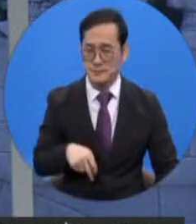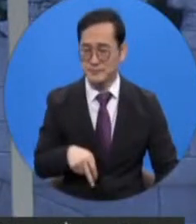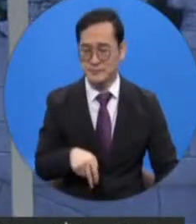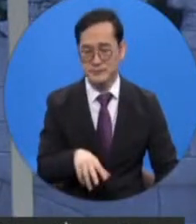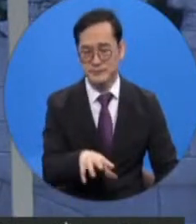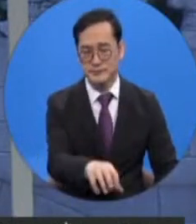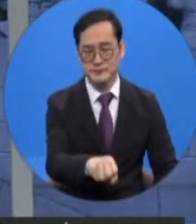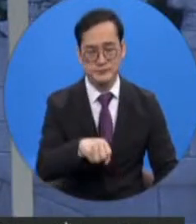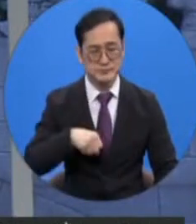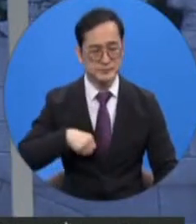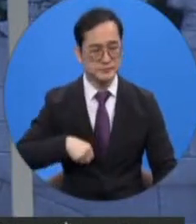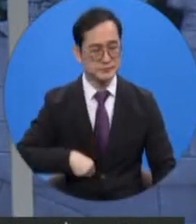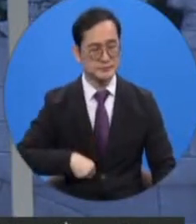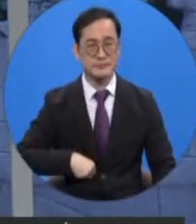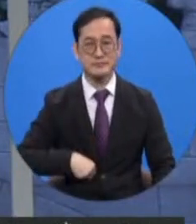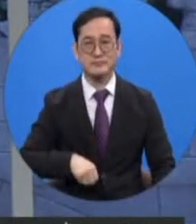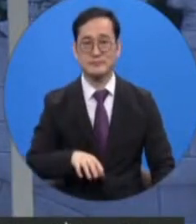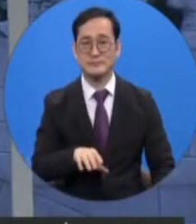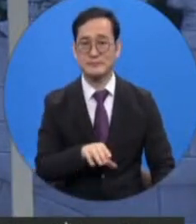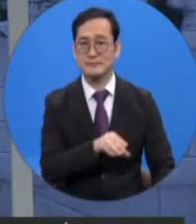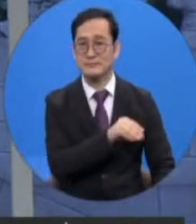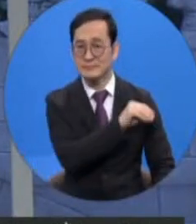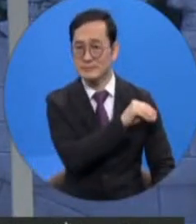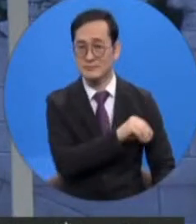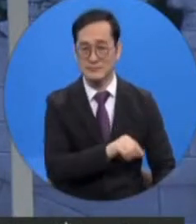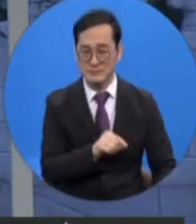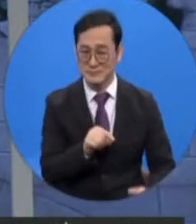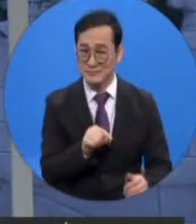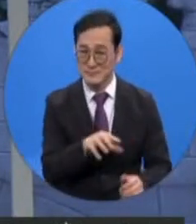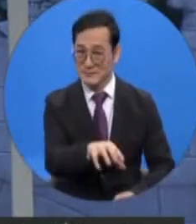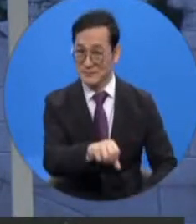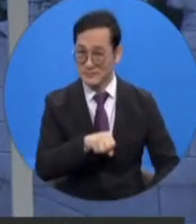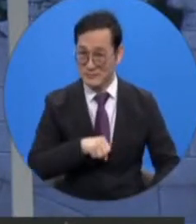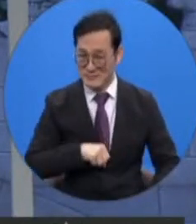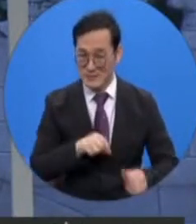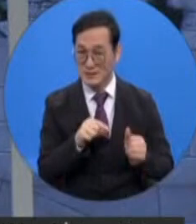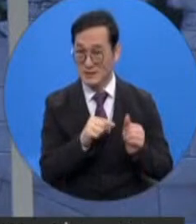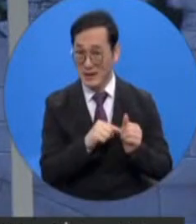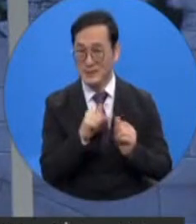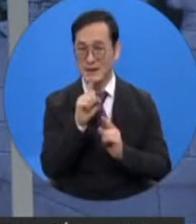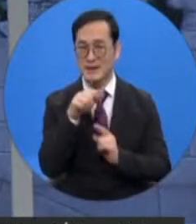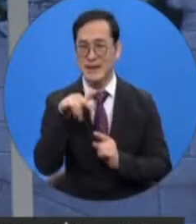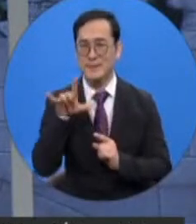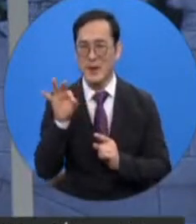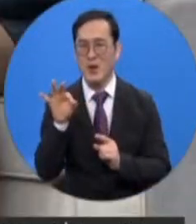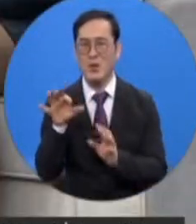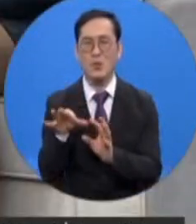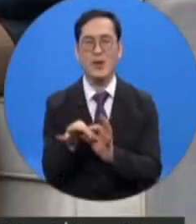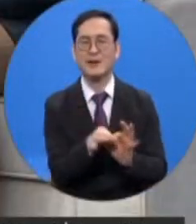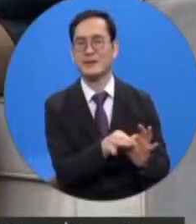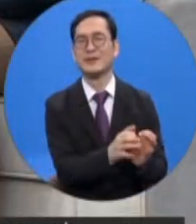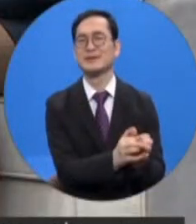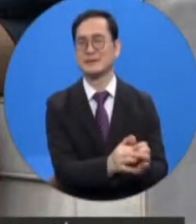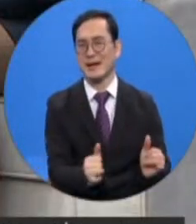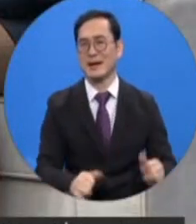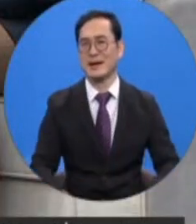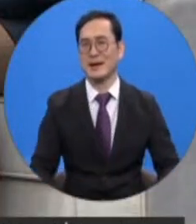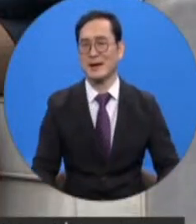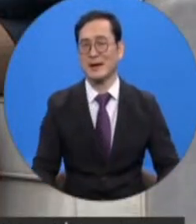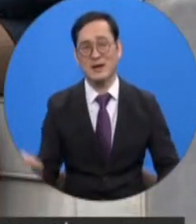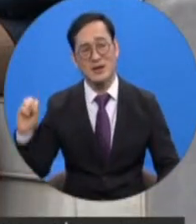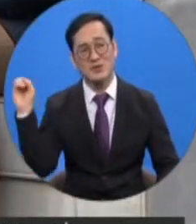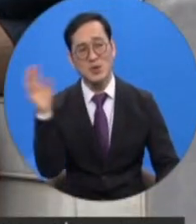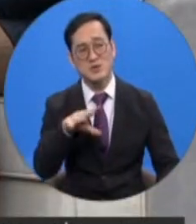측근이 지인이 주워갔다라는 원희룡 전 지사의 주장은 던지고 주워가는 것도 짜고 치고 했다라는